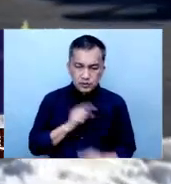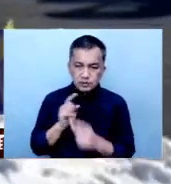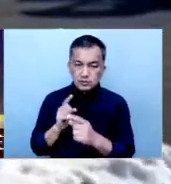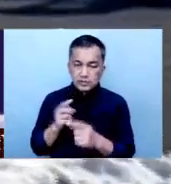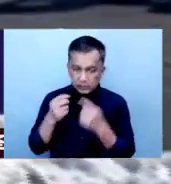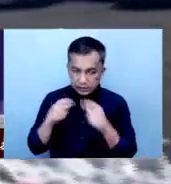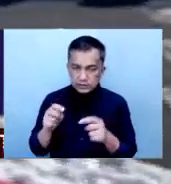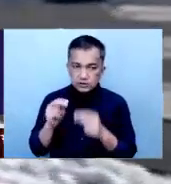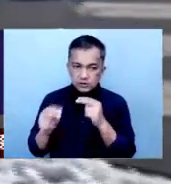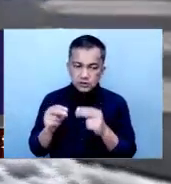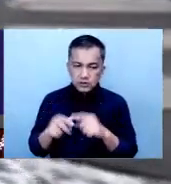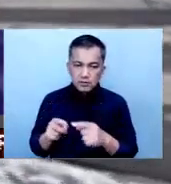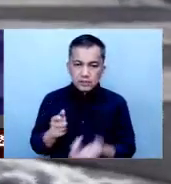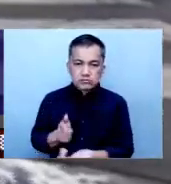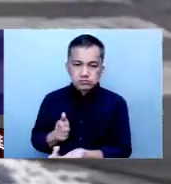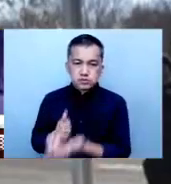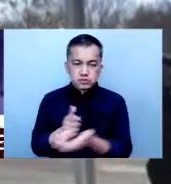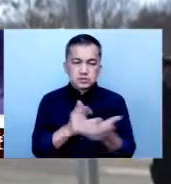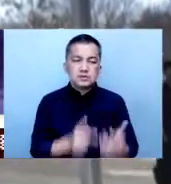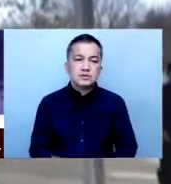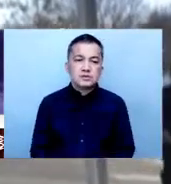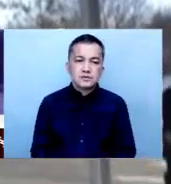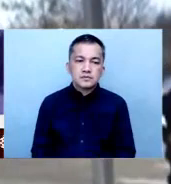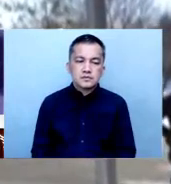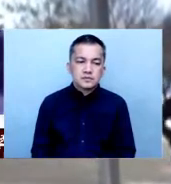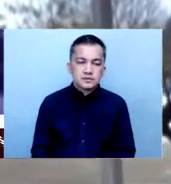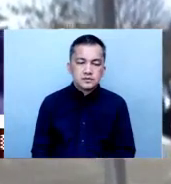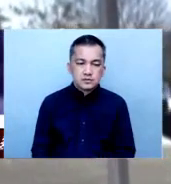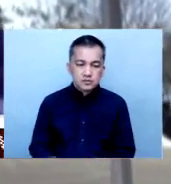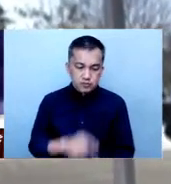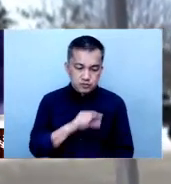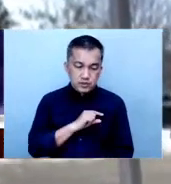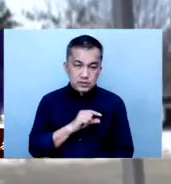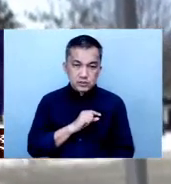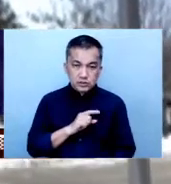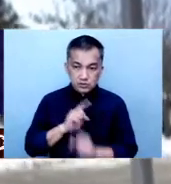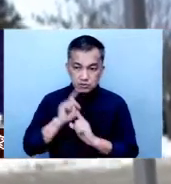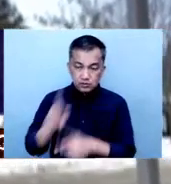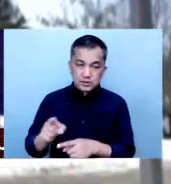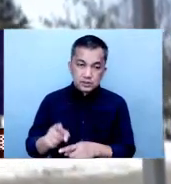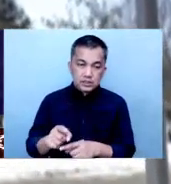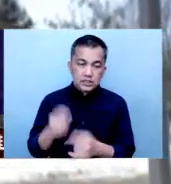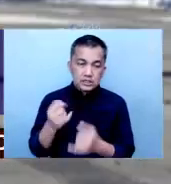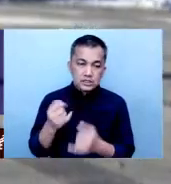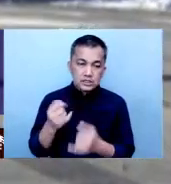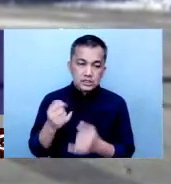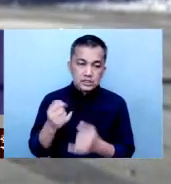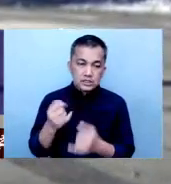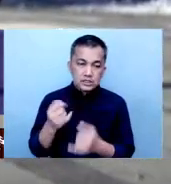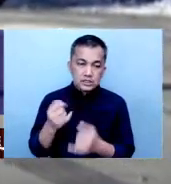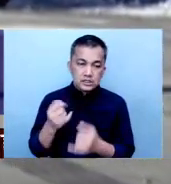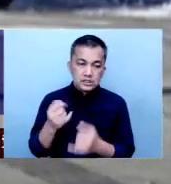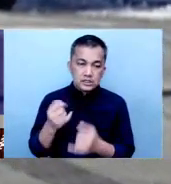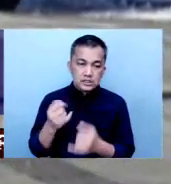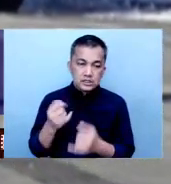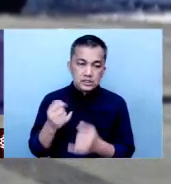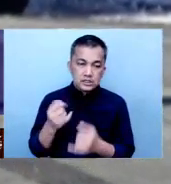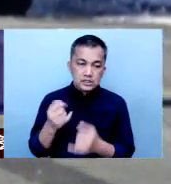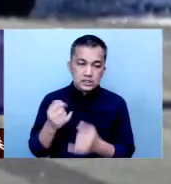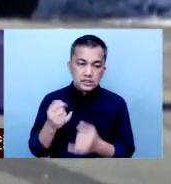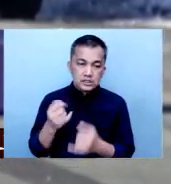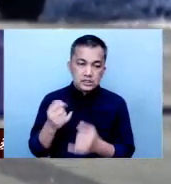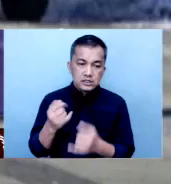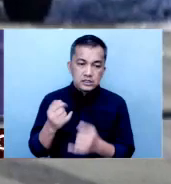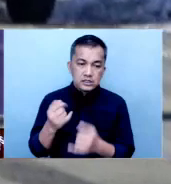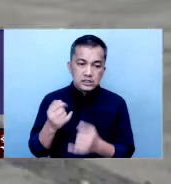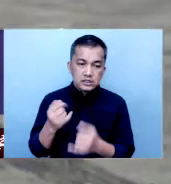pero pinaputukan sila ng baril. Gumanti naman ang putok ang mga pulis hanggang sa napatay ang suspect. Patay din sa